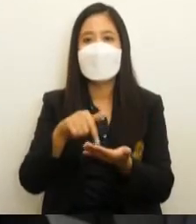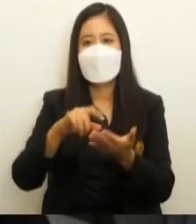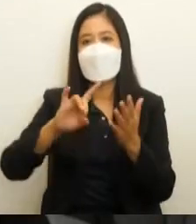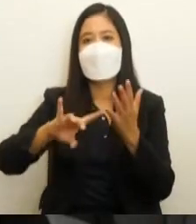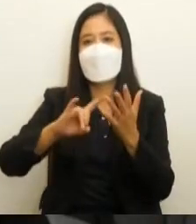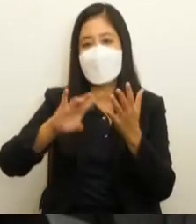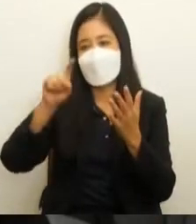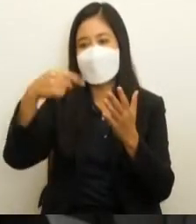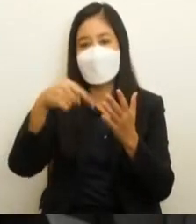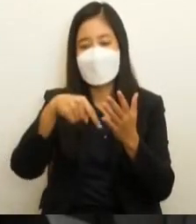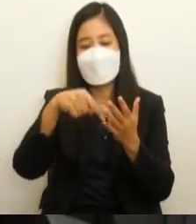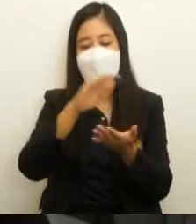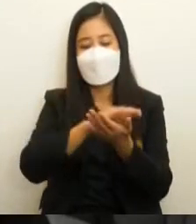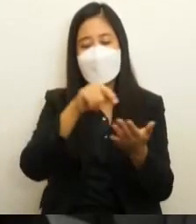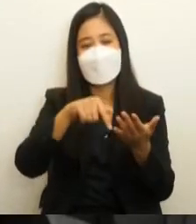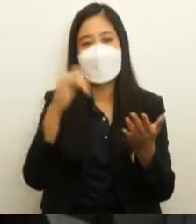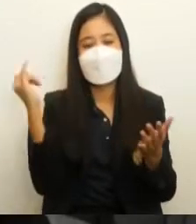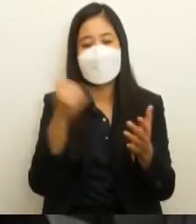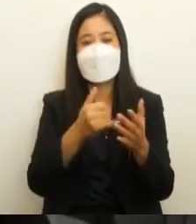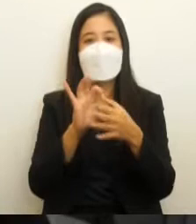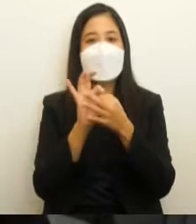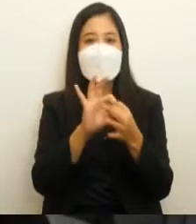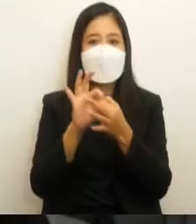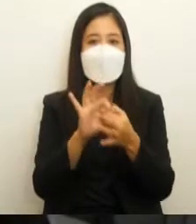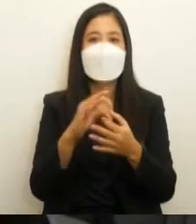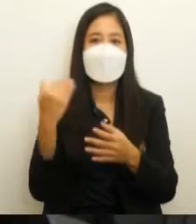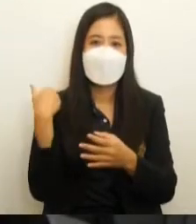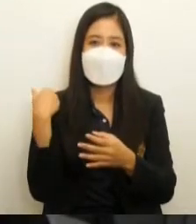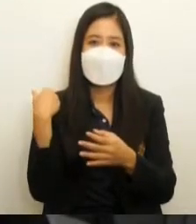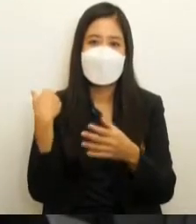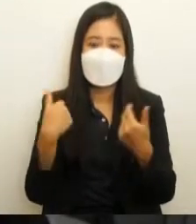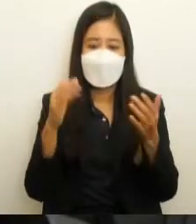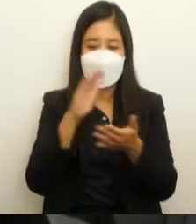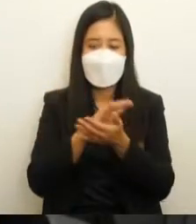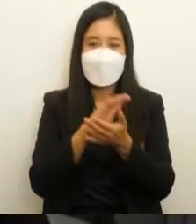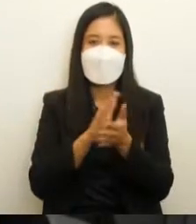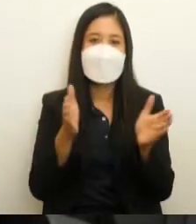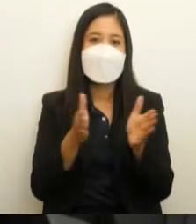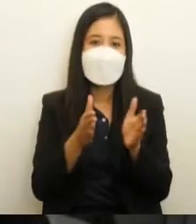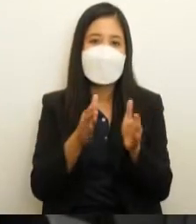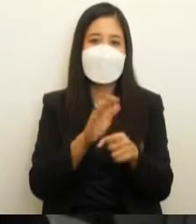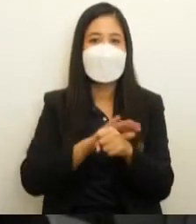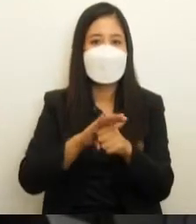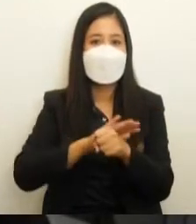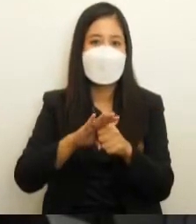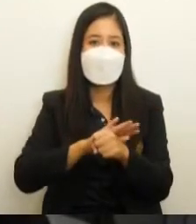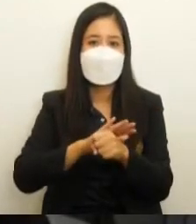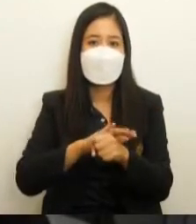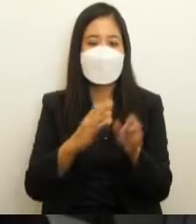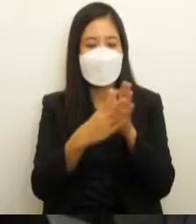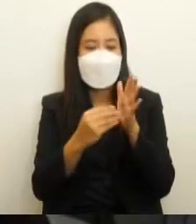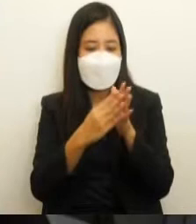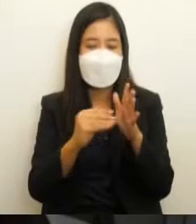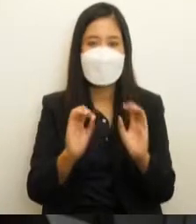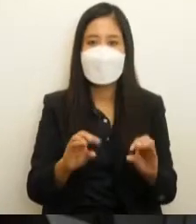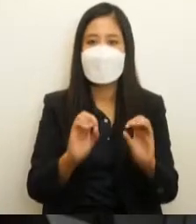เกษียณก็รู้สึกว่ามีความผูกพันเป็นโรงเรียนขนาดเล็กๆเด็กกำลังดีนะคะในการที่จะอบรมสั่งสอนเด็ก